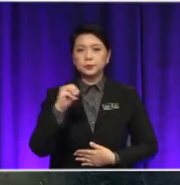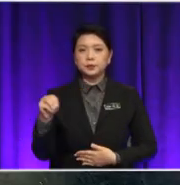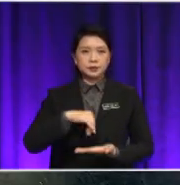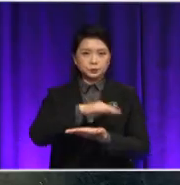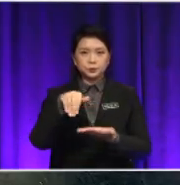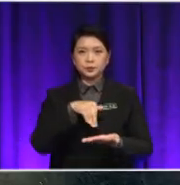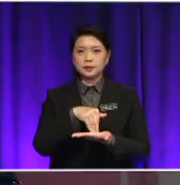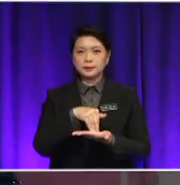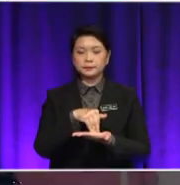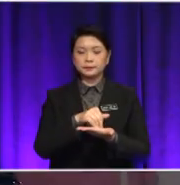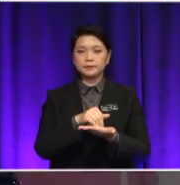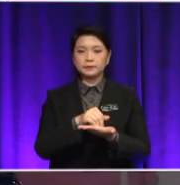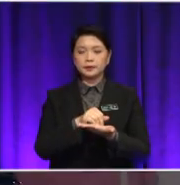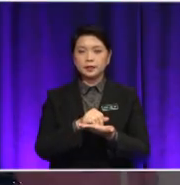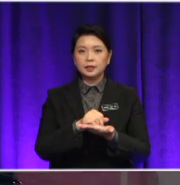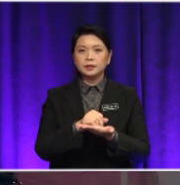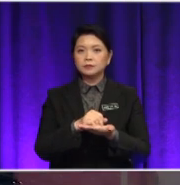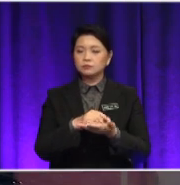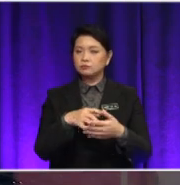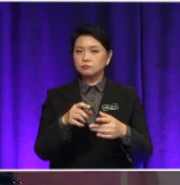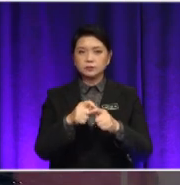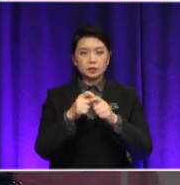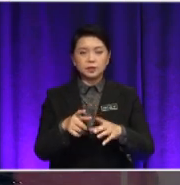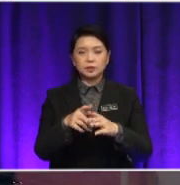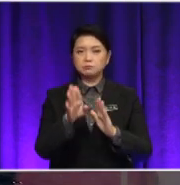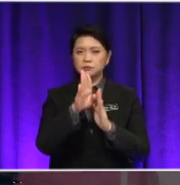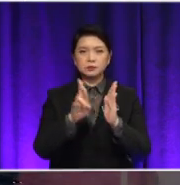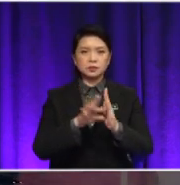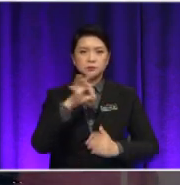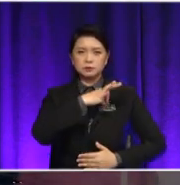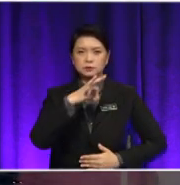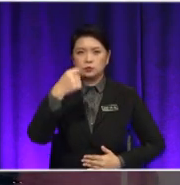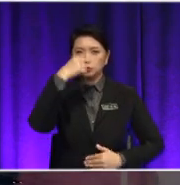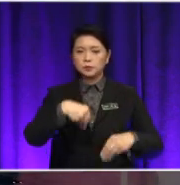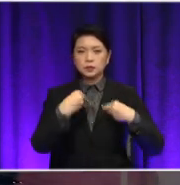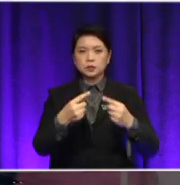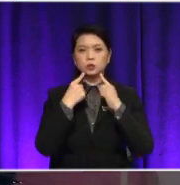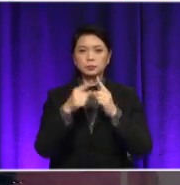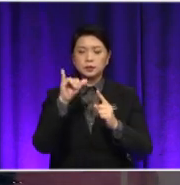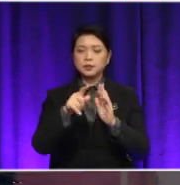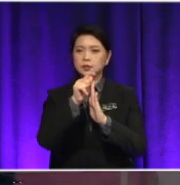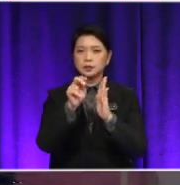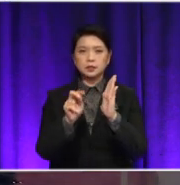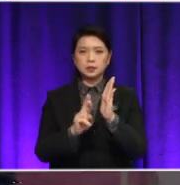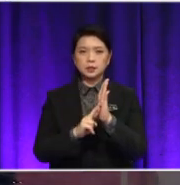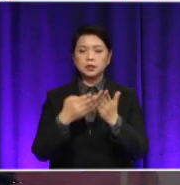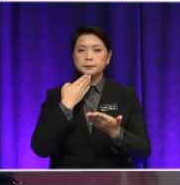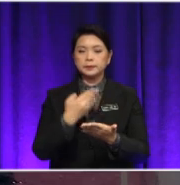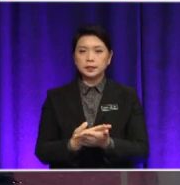Akmal. Murid-murid kita semua semangat. Semua cuba memberi jawapan yang terbaik. Okey, kita lihat murid-murid ini